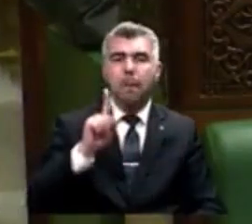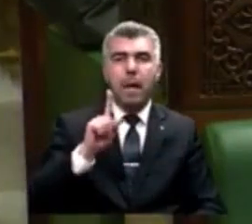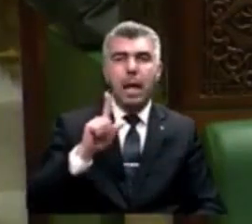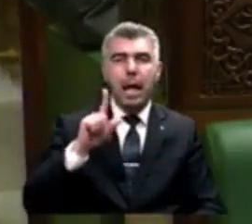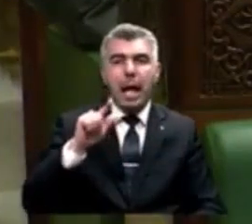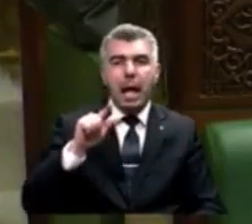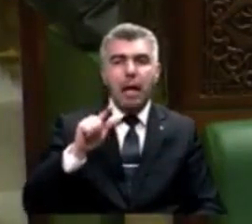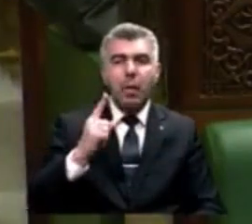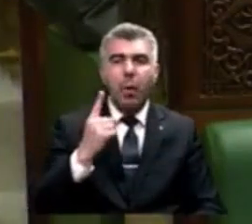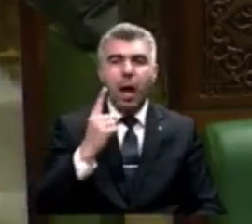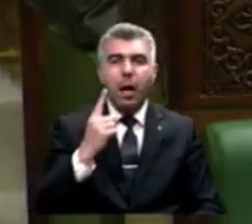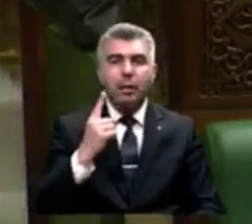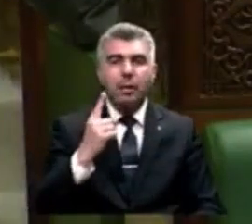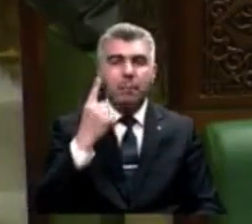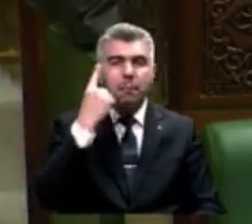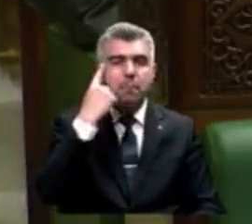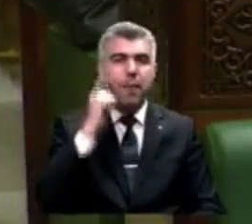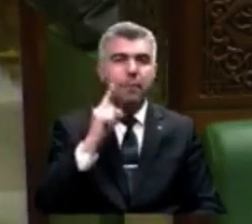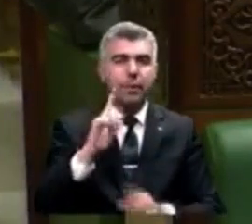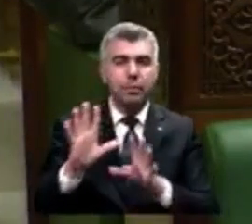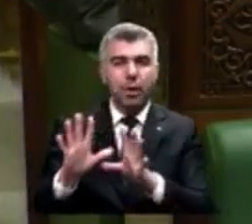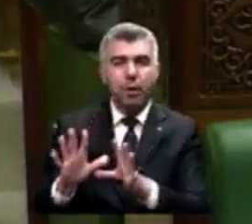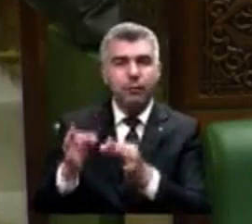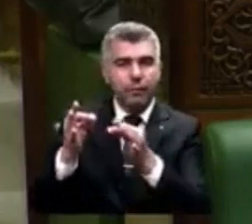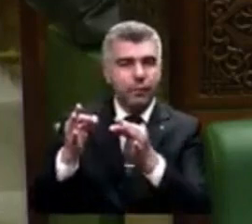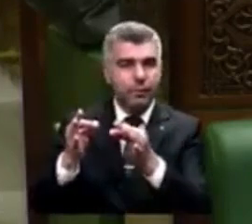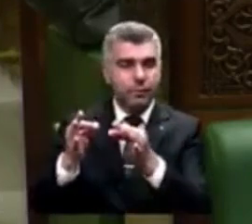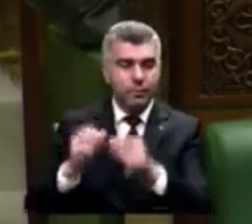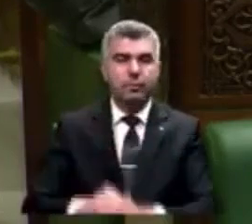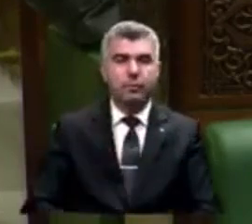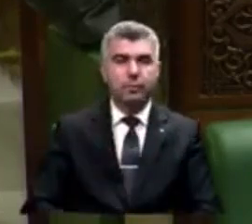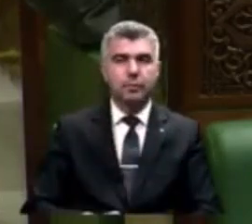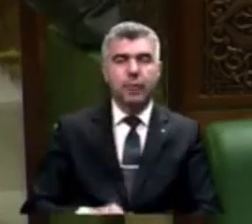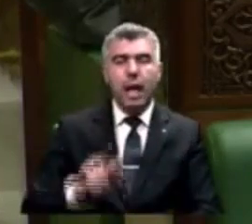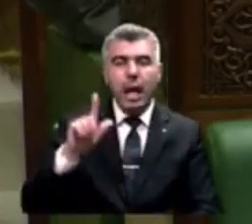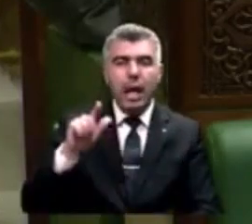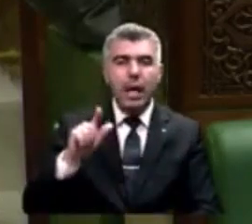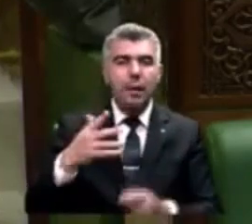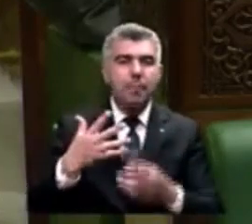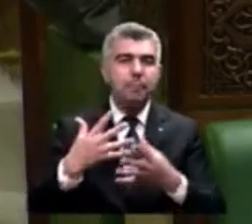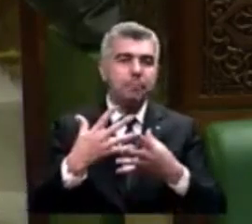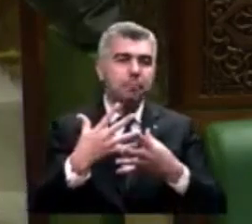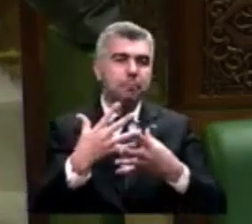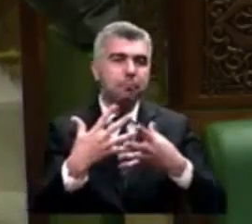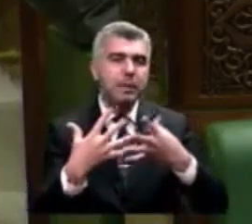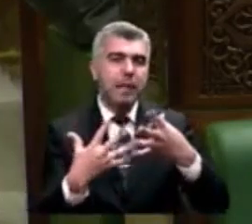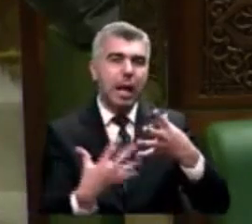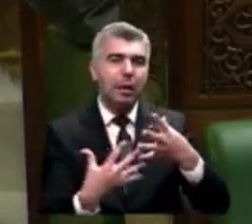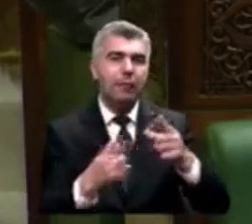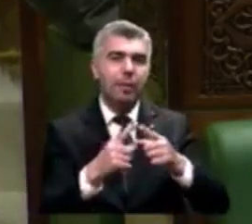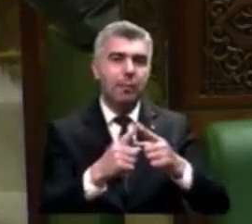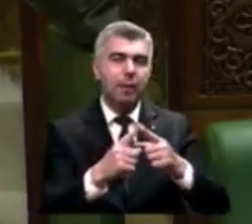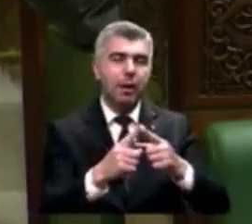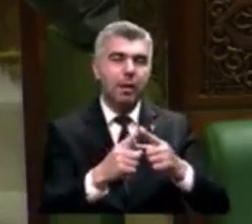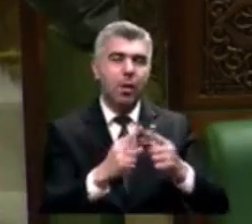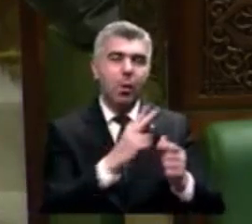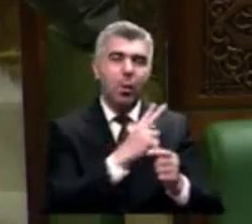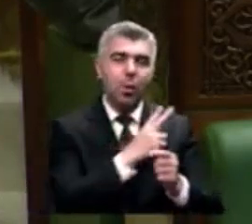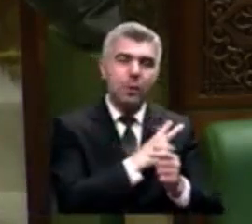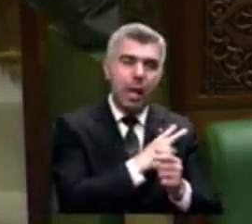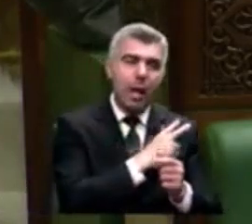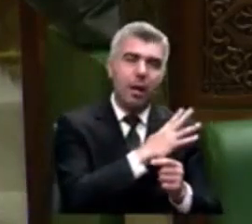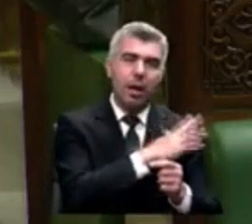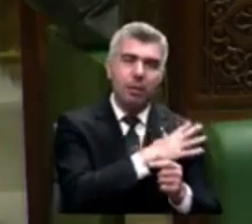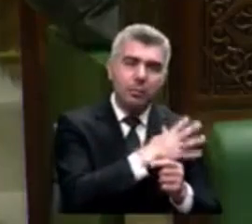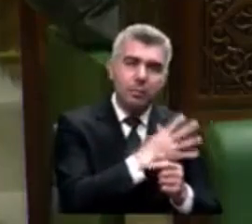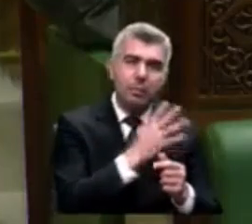مفقودة. الحديث اليوم هو أنه الفئة العريضة اللي كاينه في التعليم واللي هي العمود